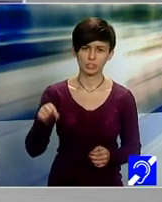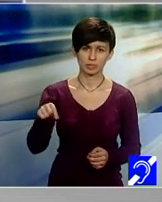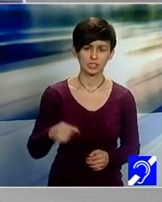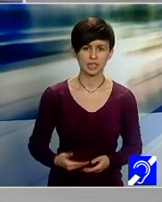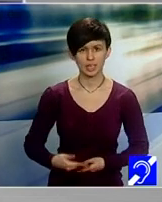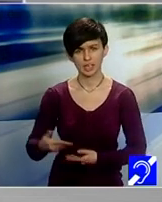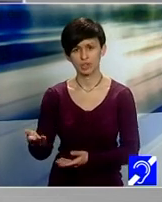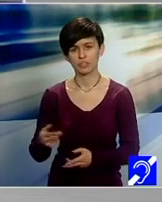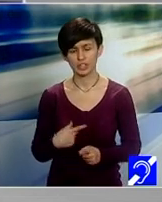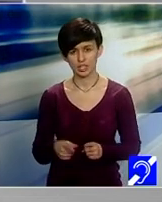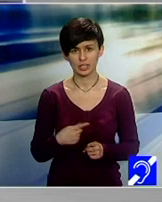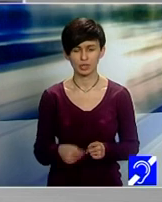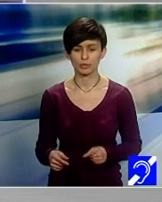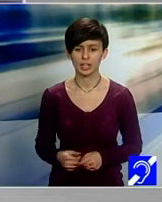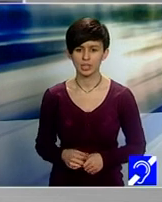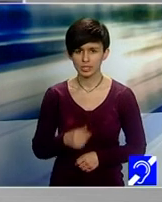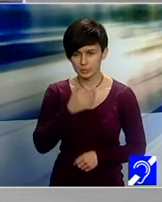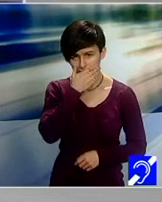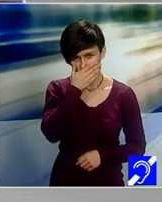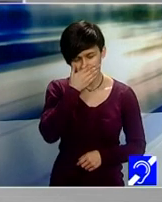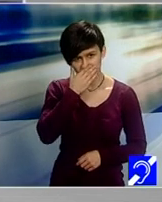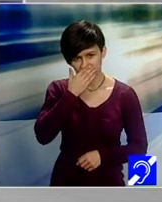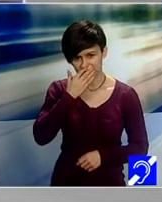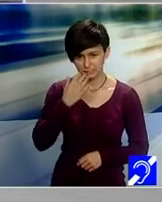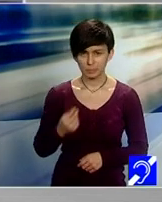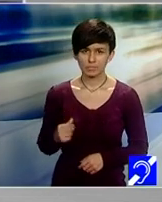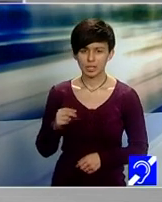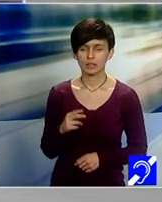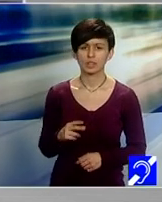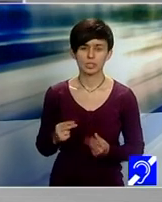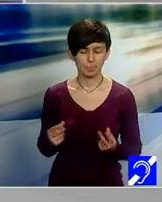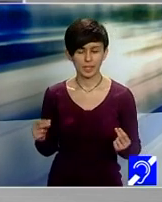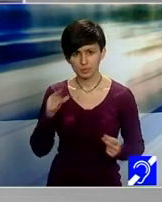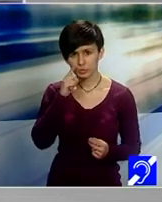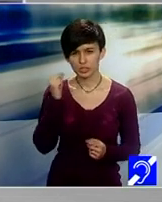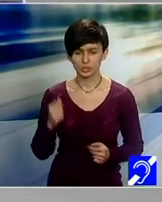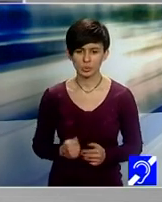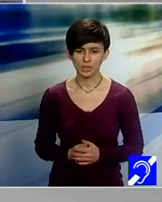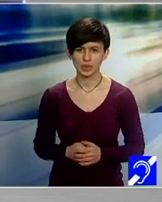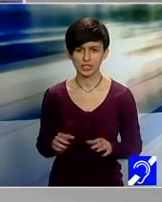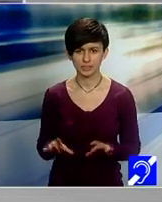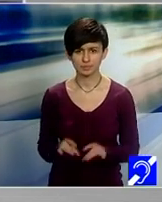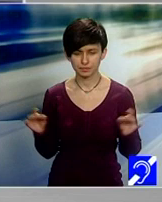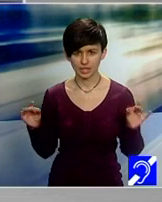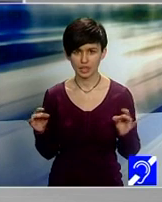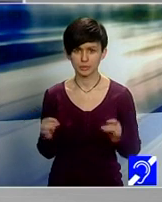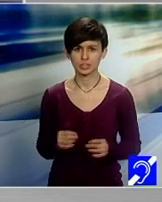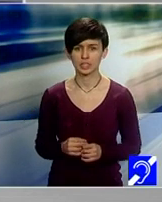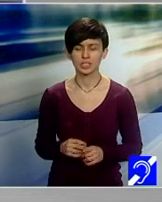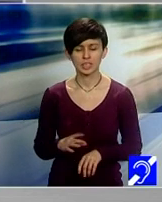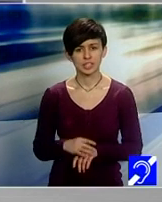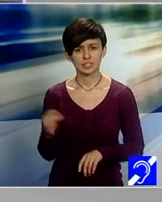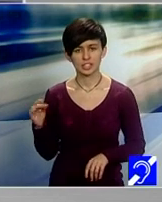gust. Mulți dintre oamenii care caută semințele noastre caută să redescopere gustul copilăriei în roșii,